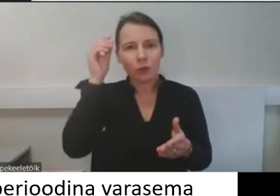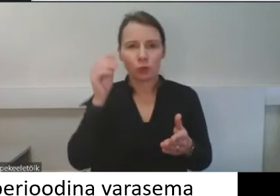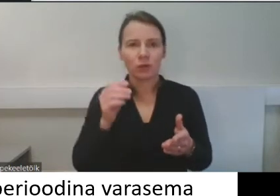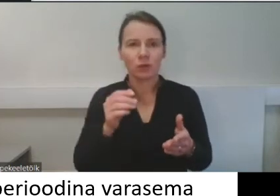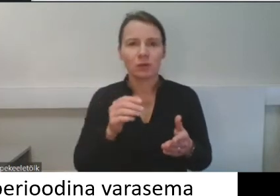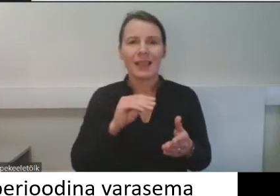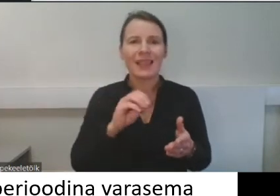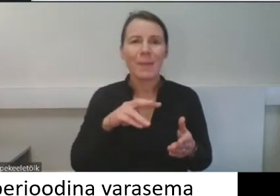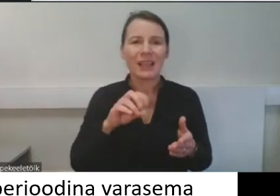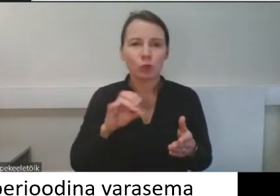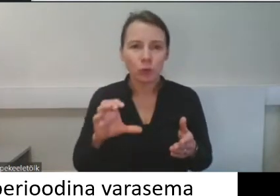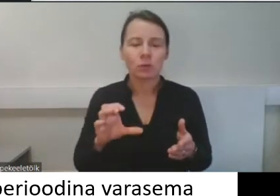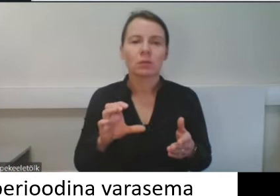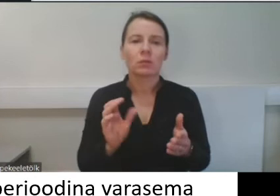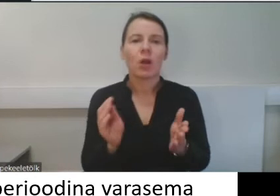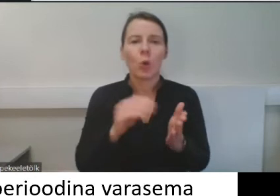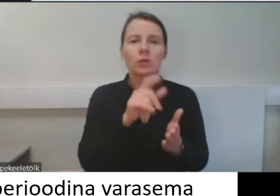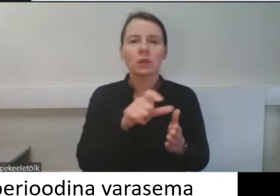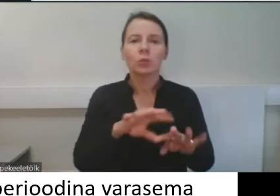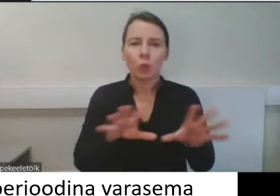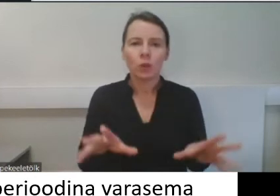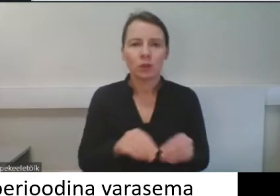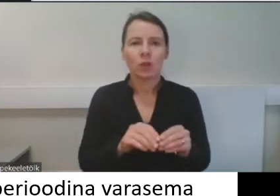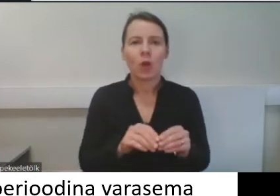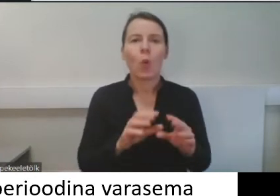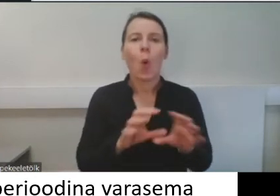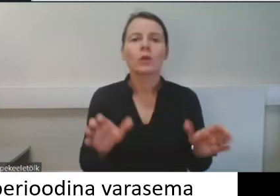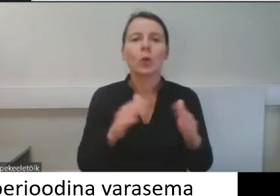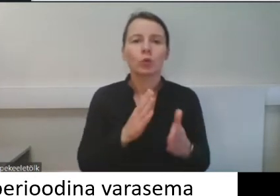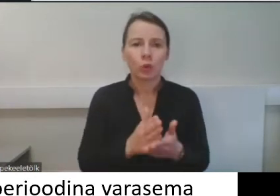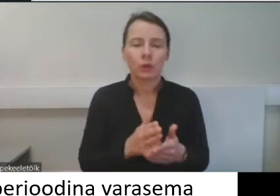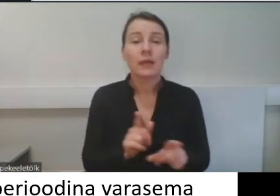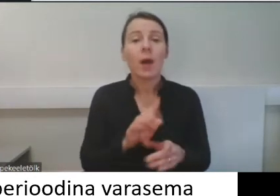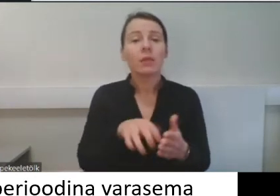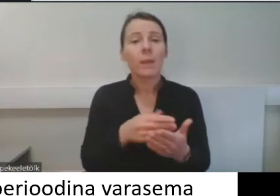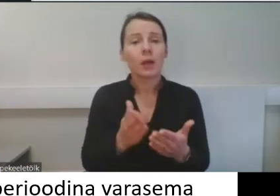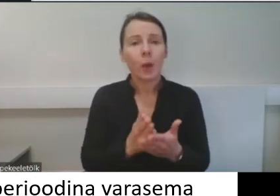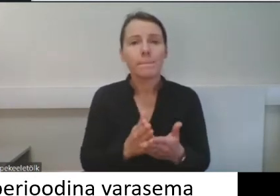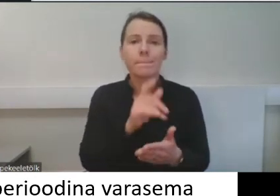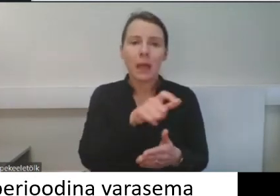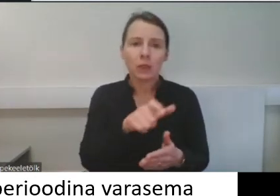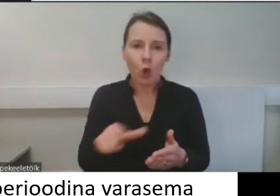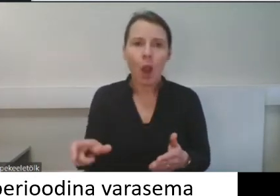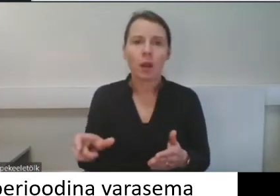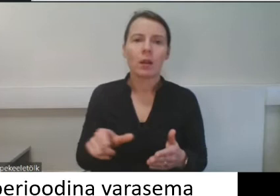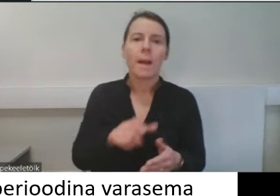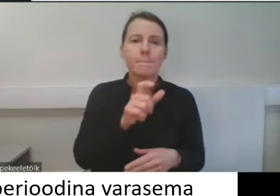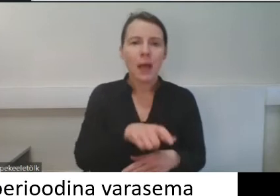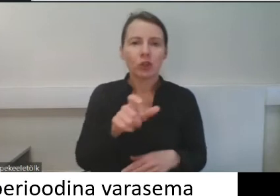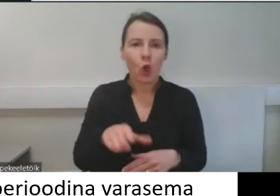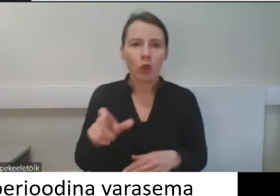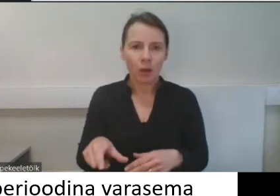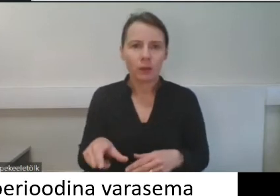S-veebis. Et tuleb valida ülevalt aruanded, valida periood, mille kohta soovime